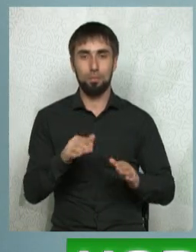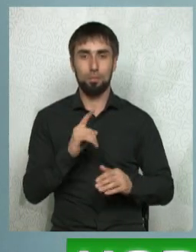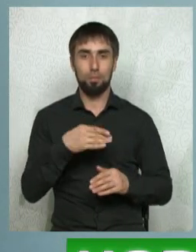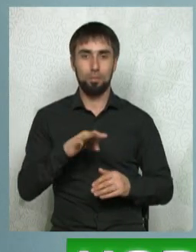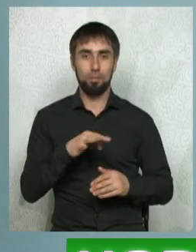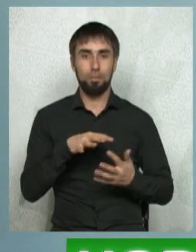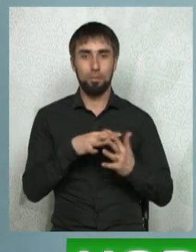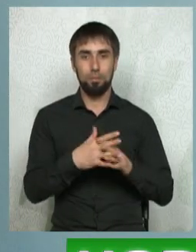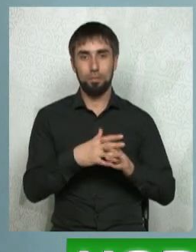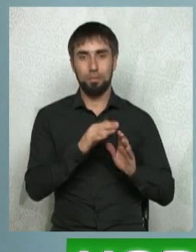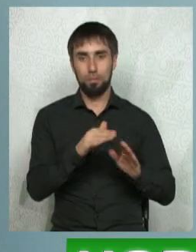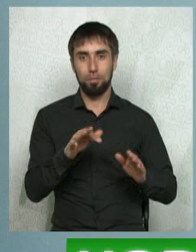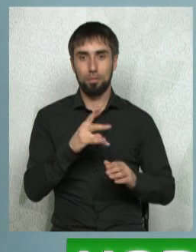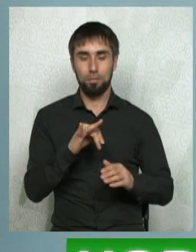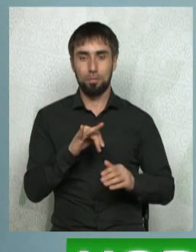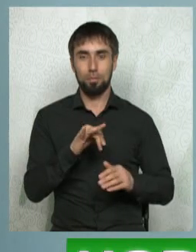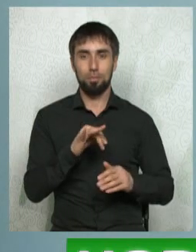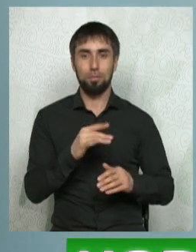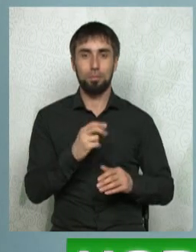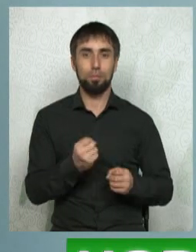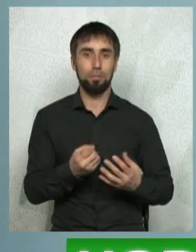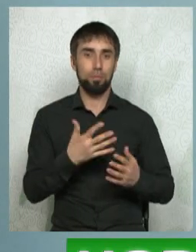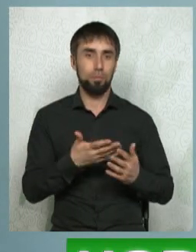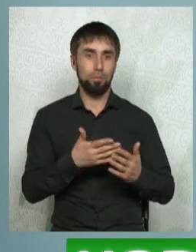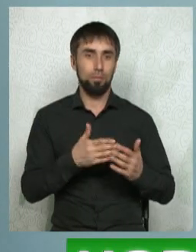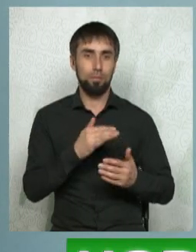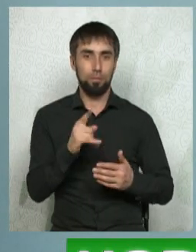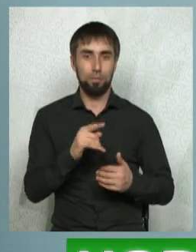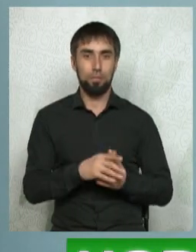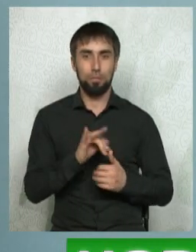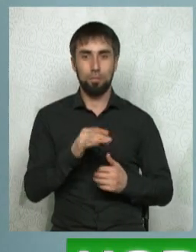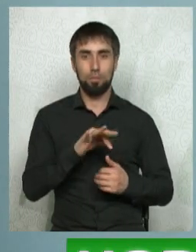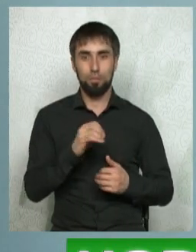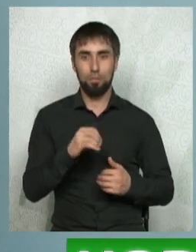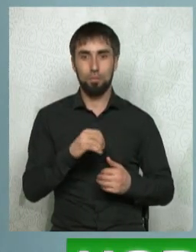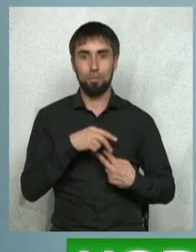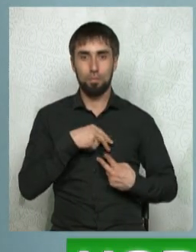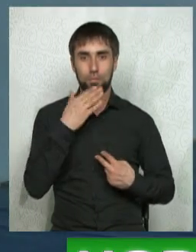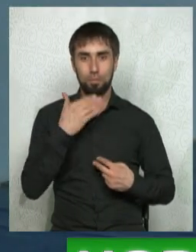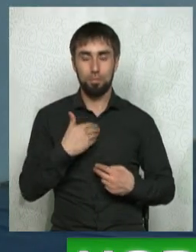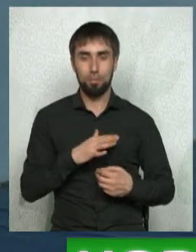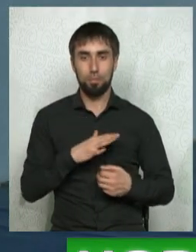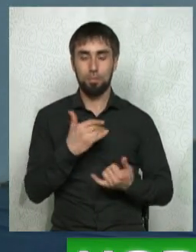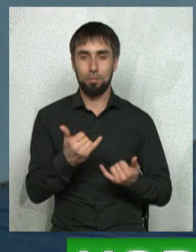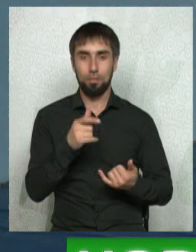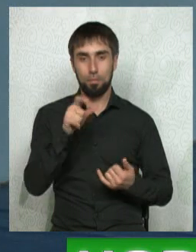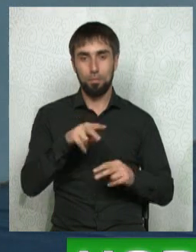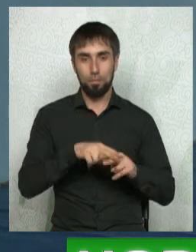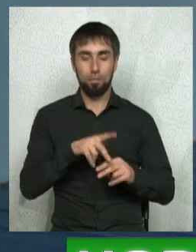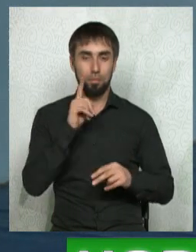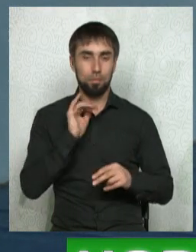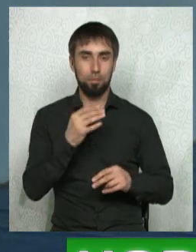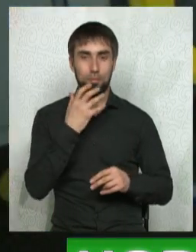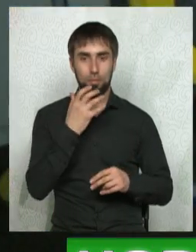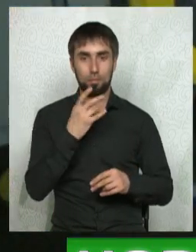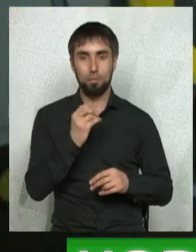что сельские ребята, они даже намного физически такие, более трудолюбивые бывают. Сейчас здесь уютно и